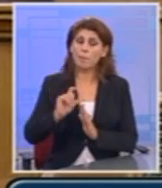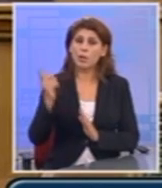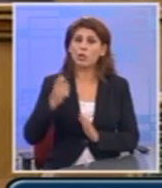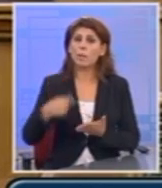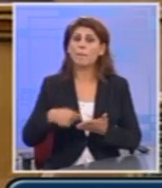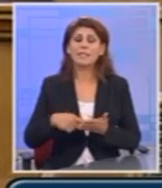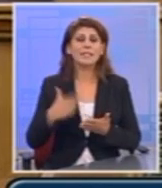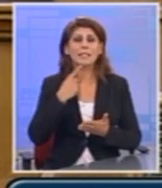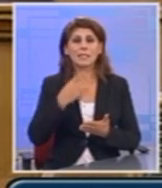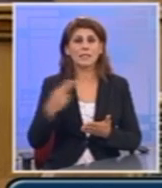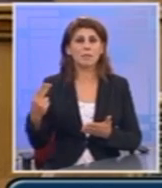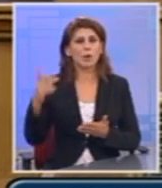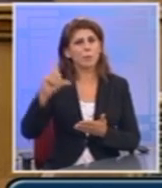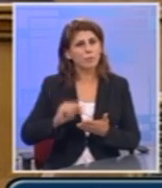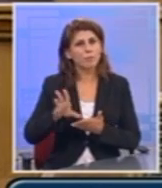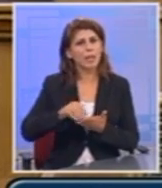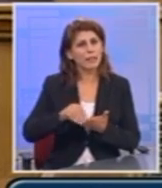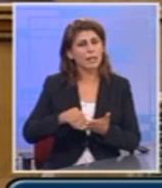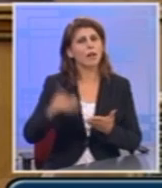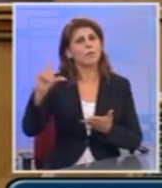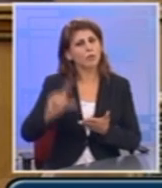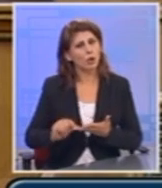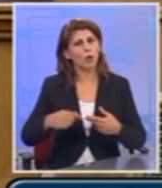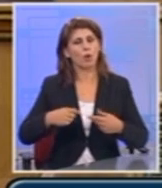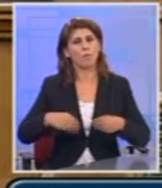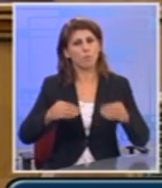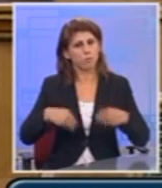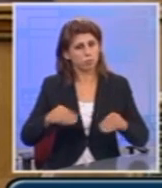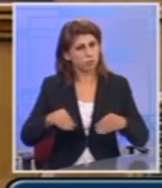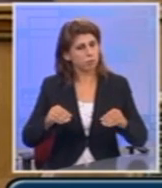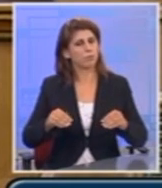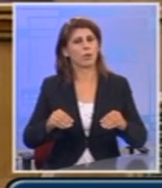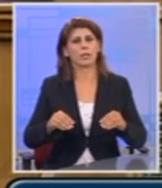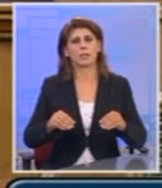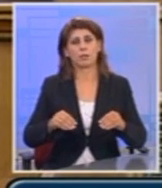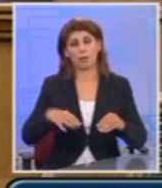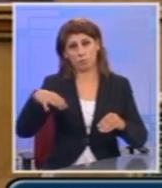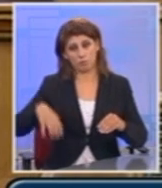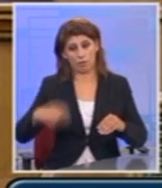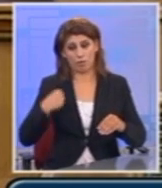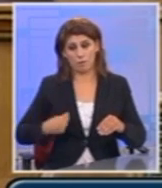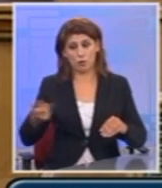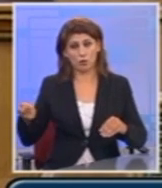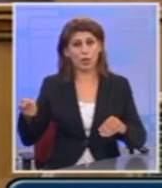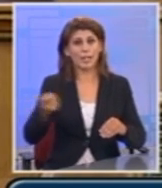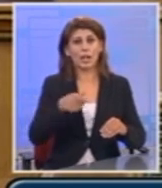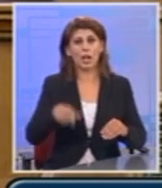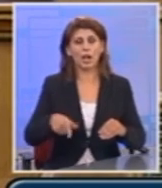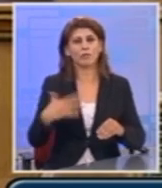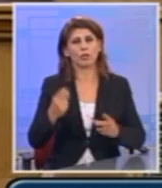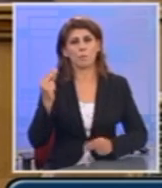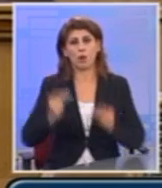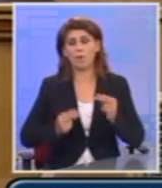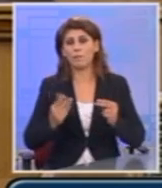σημαίνουν χαμηλότερη ζήτηση χαμηλότερες πωλήσεις και από την πλευρά του δημοσίου χρέους αυτό αποτελεί